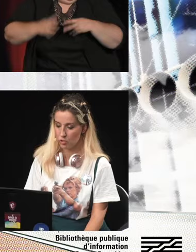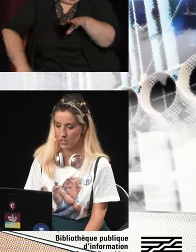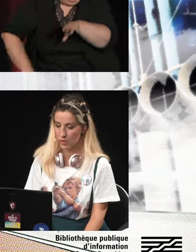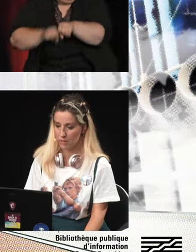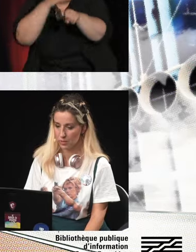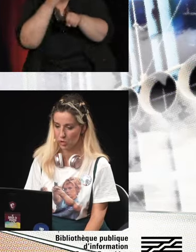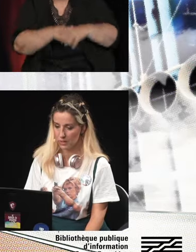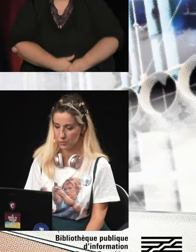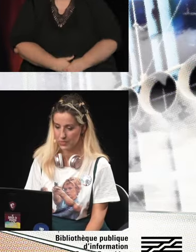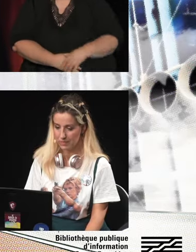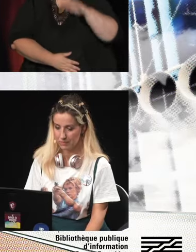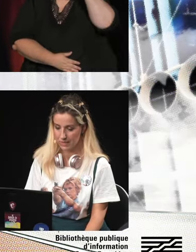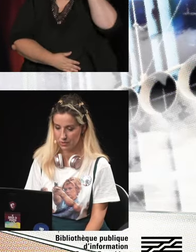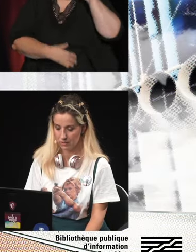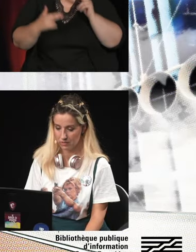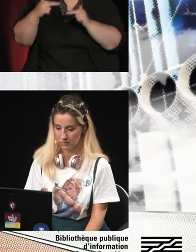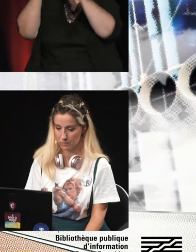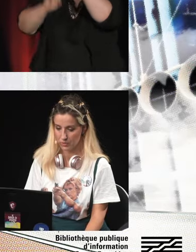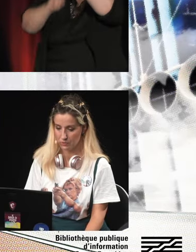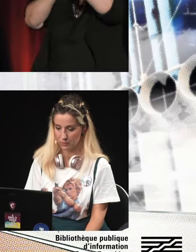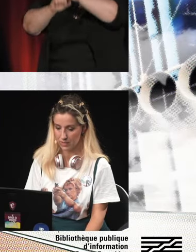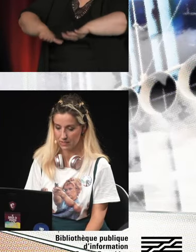Pourquoi est-ce que j'ai choisi de le faire en normal aussi? Parce que,